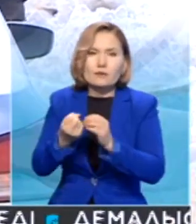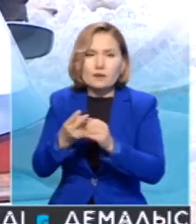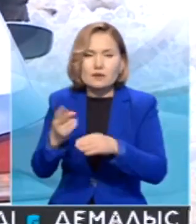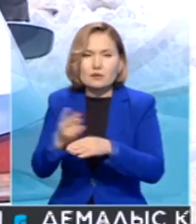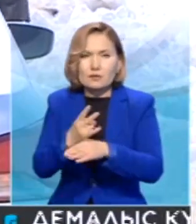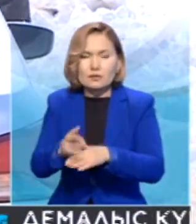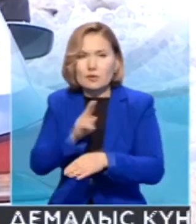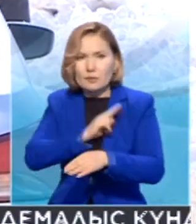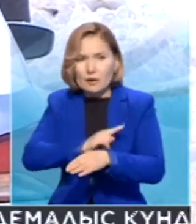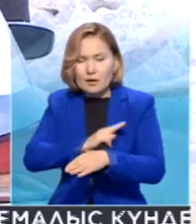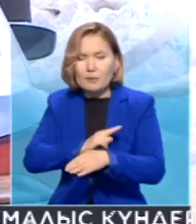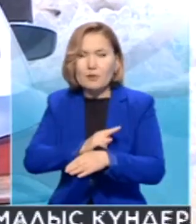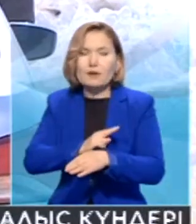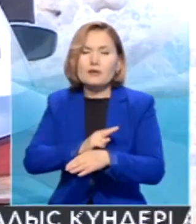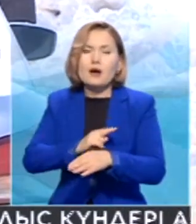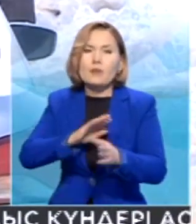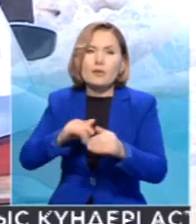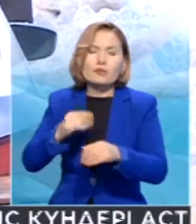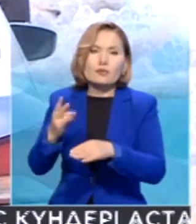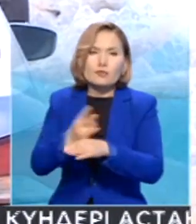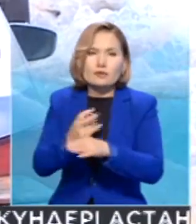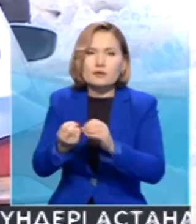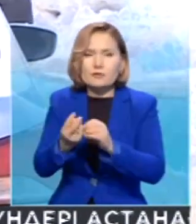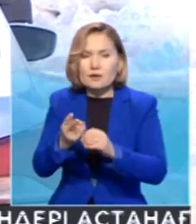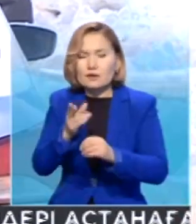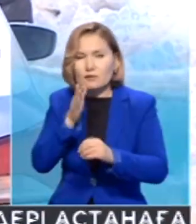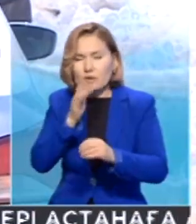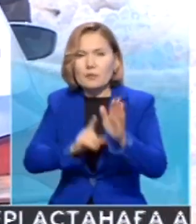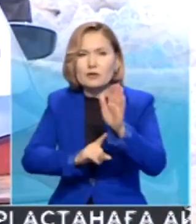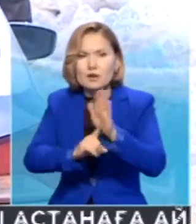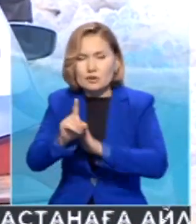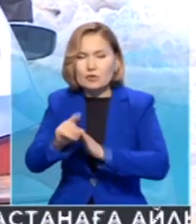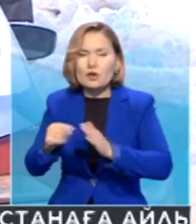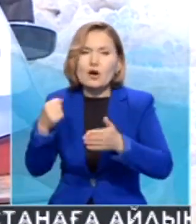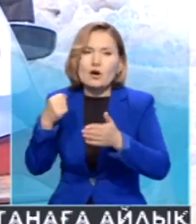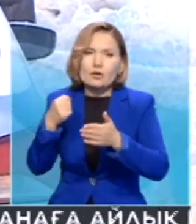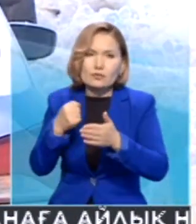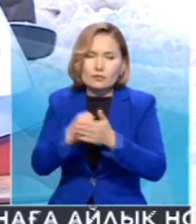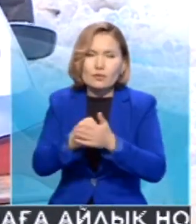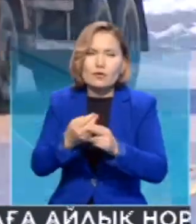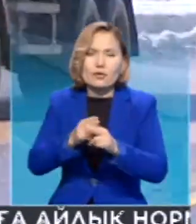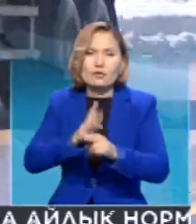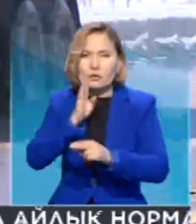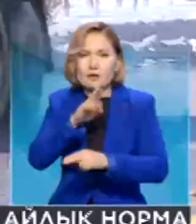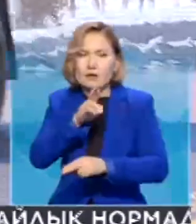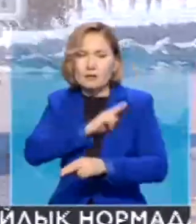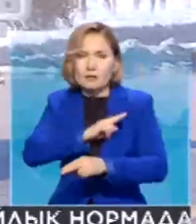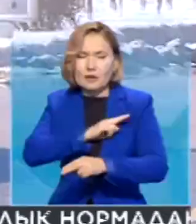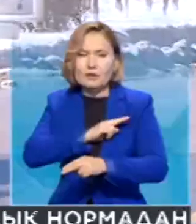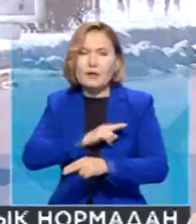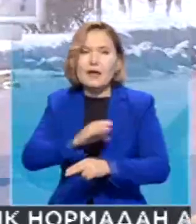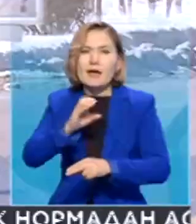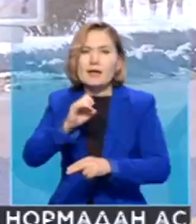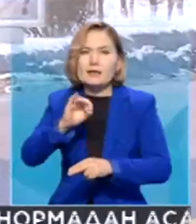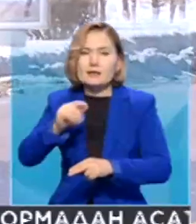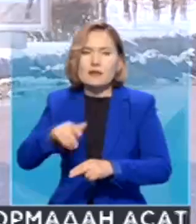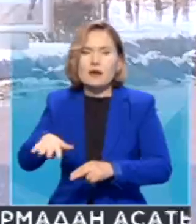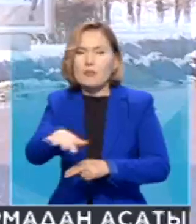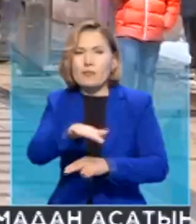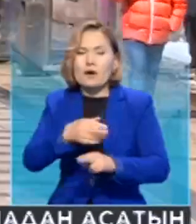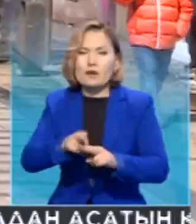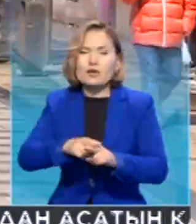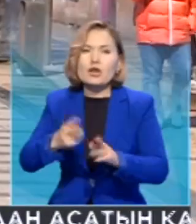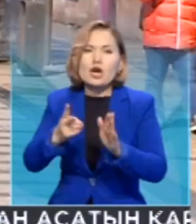болса, екінші маусым күндізгі 12-ден түнгі 00-ға дейін. Есіл ауданында қар тазалау